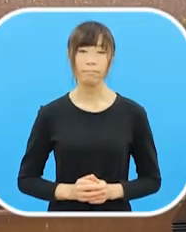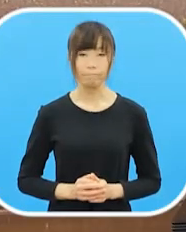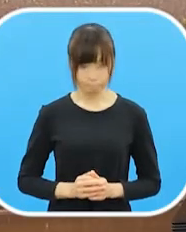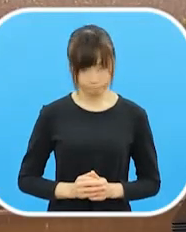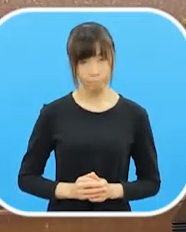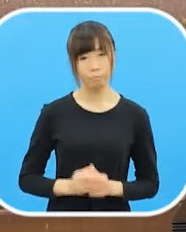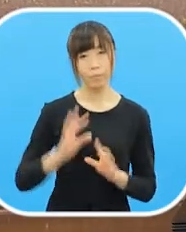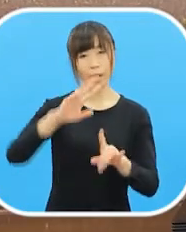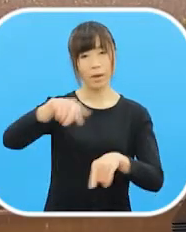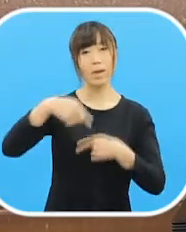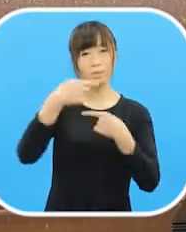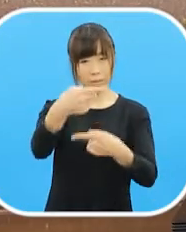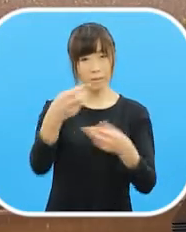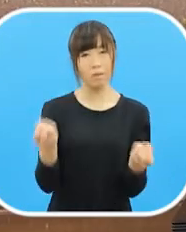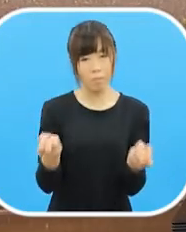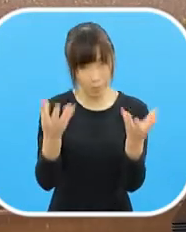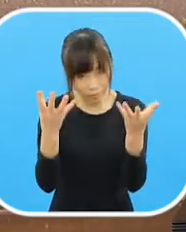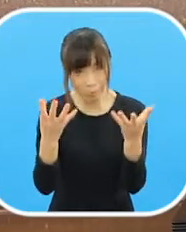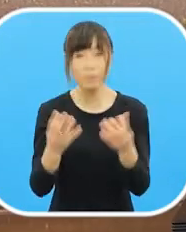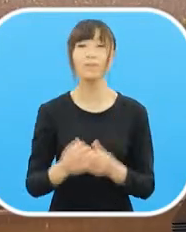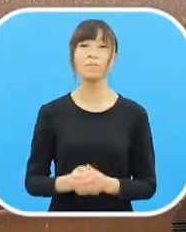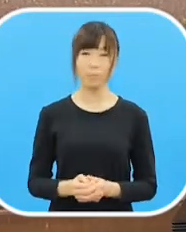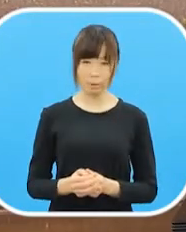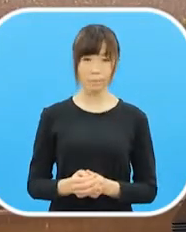明けましておめでとうございます。